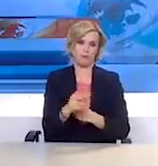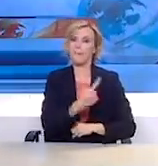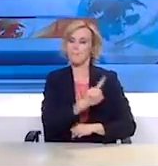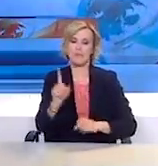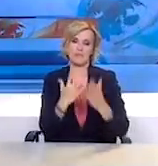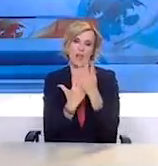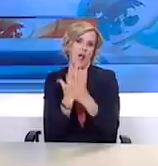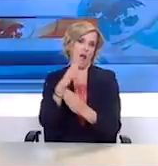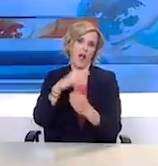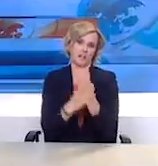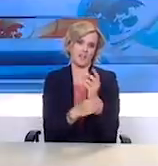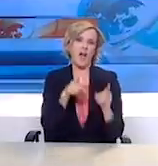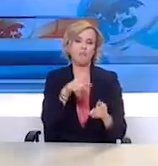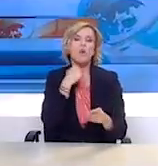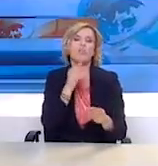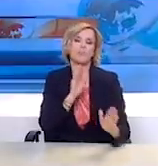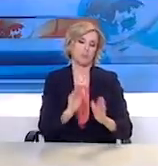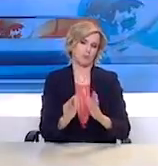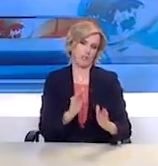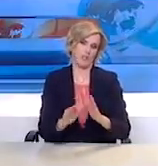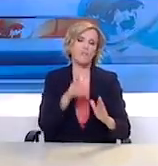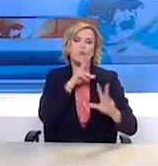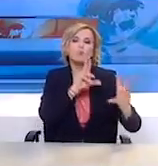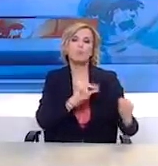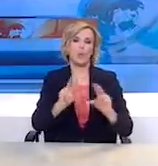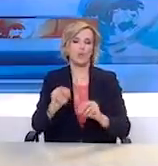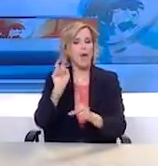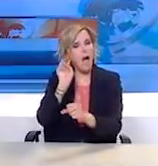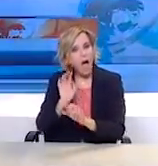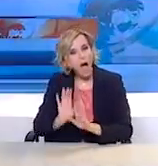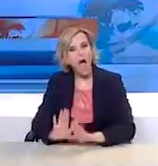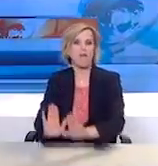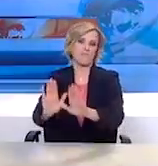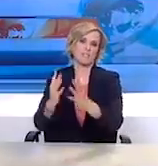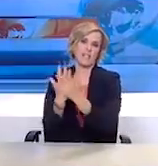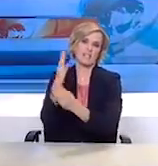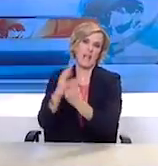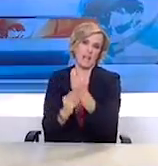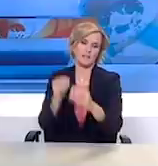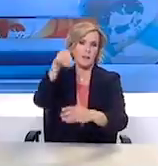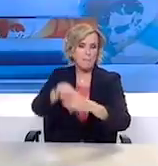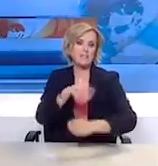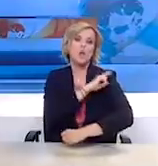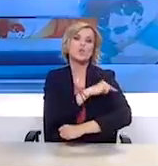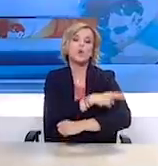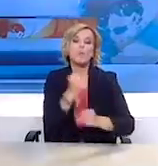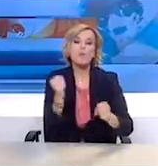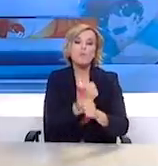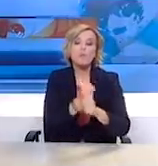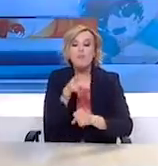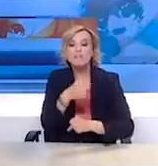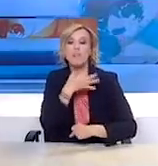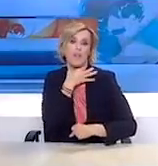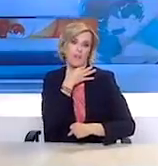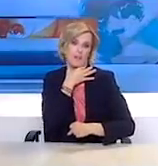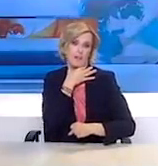μέσο πρόληψης της ασθένειας από τον νέο κοροναϊό. Ας αφήσουμε τα γάντια στους εργαζόμενους στον τομέα της υγειονομικής περίθαλψης. Τα γάντια σε